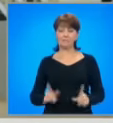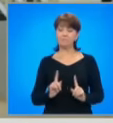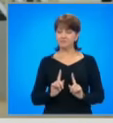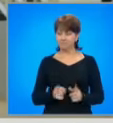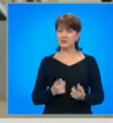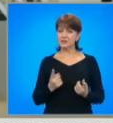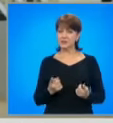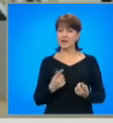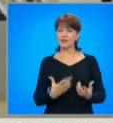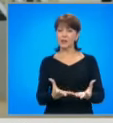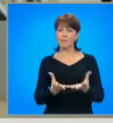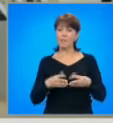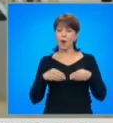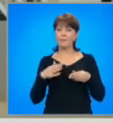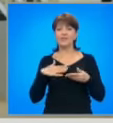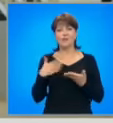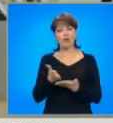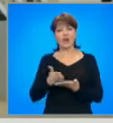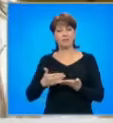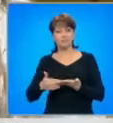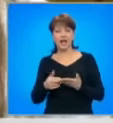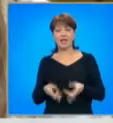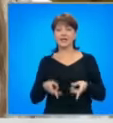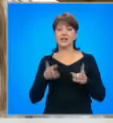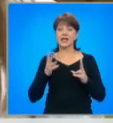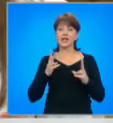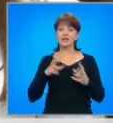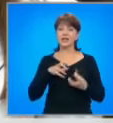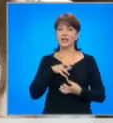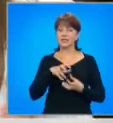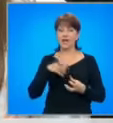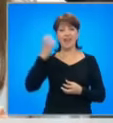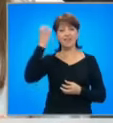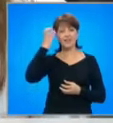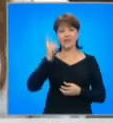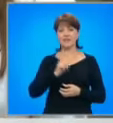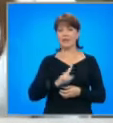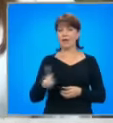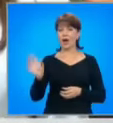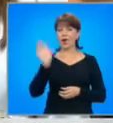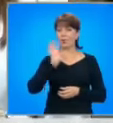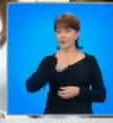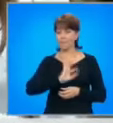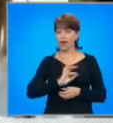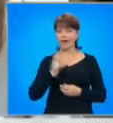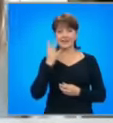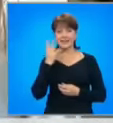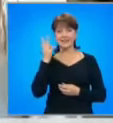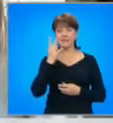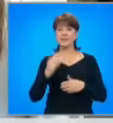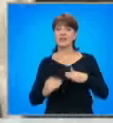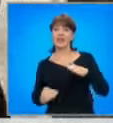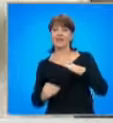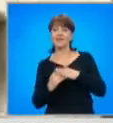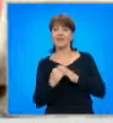е да поемат своя дял в решаването на кризата. Държавите не успяха да се разберат за поставянето на таван на цената на